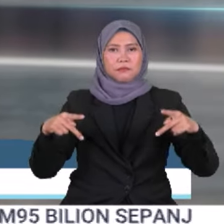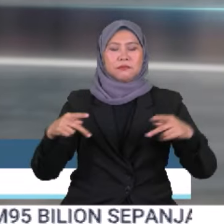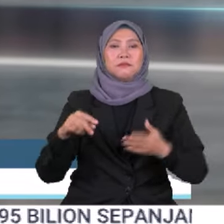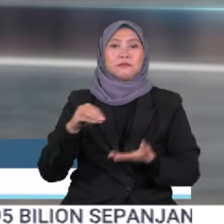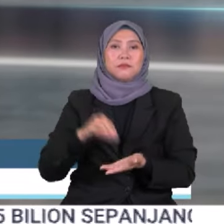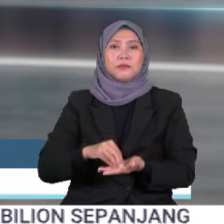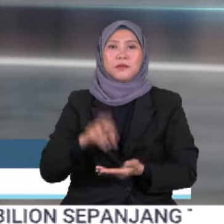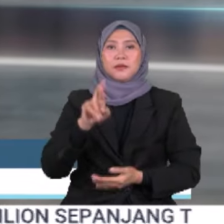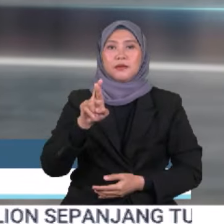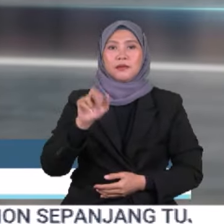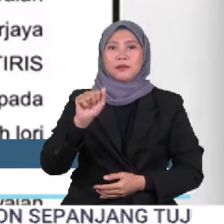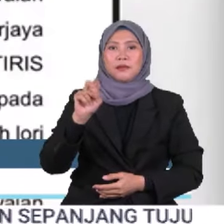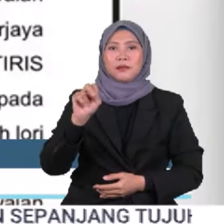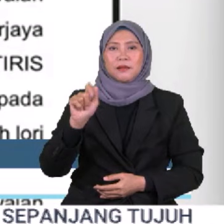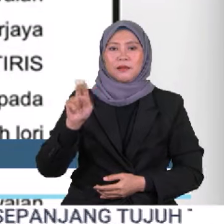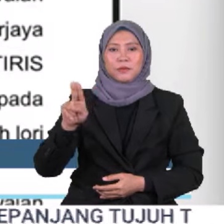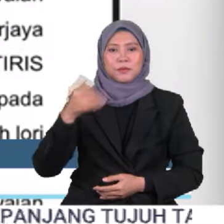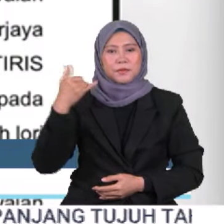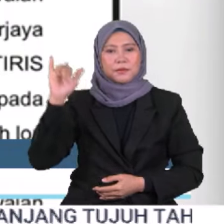semalam